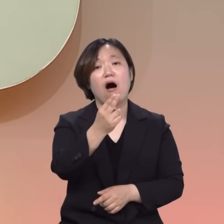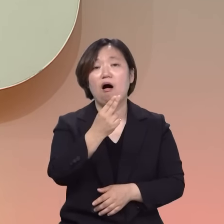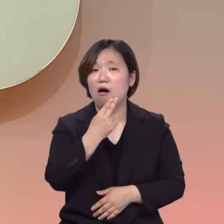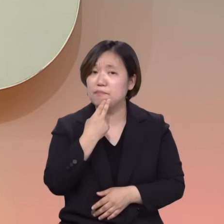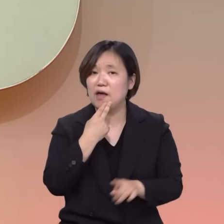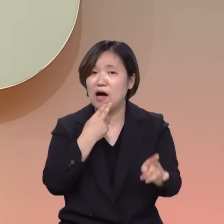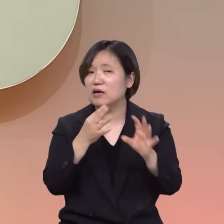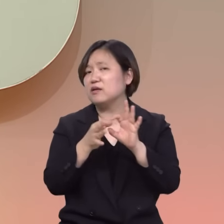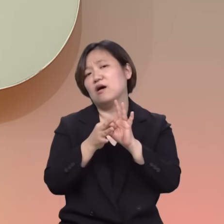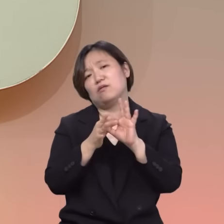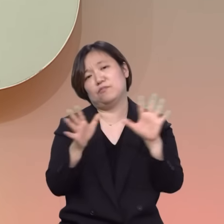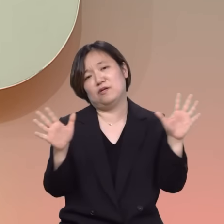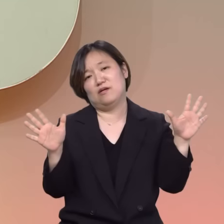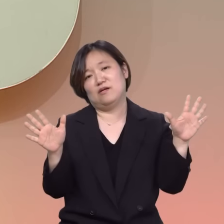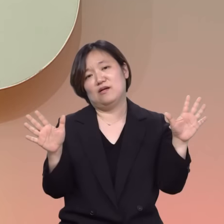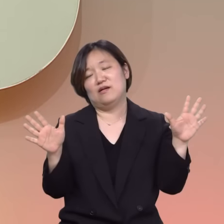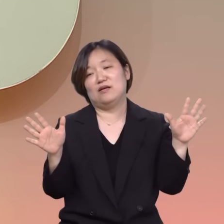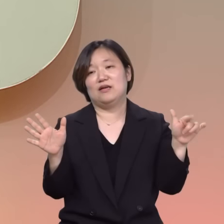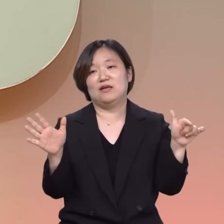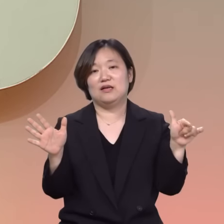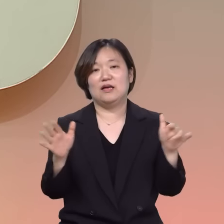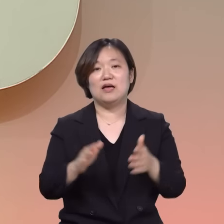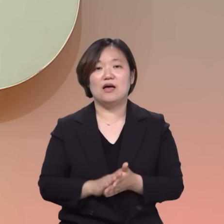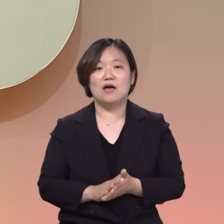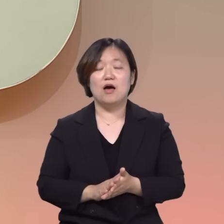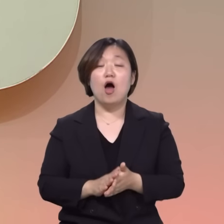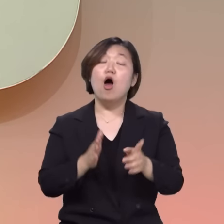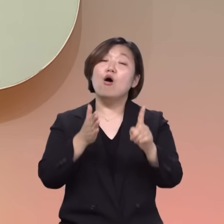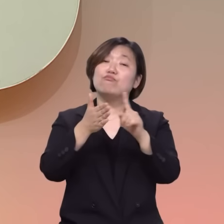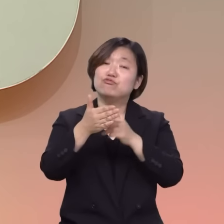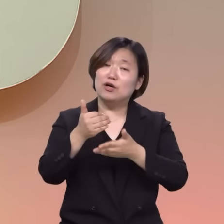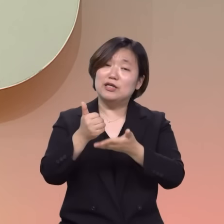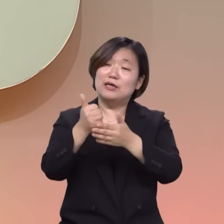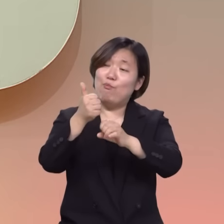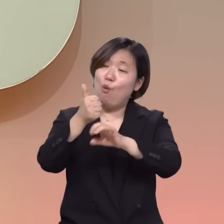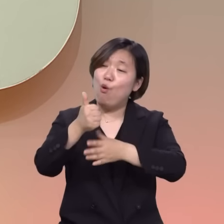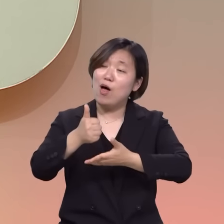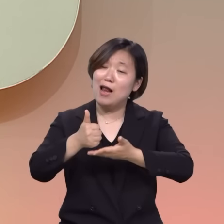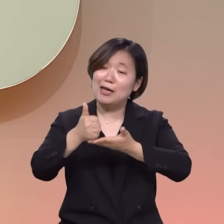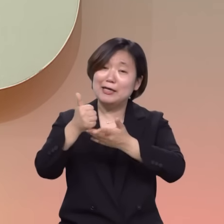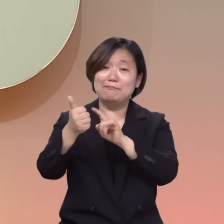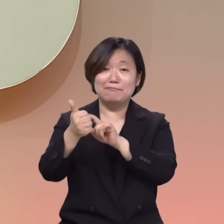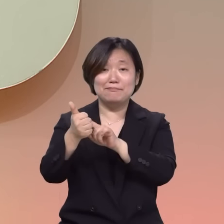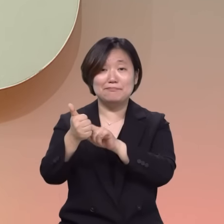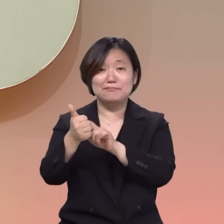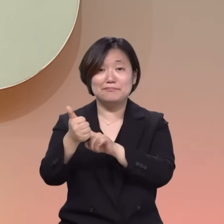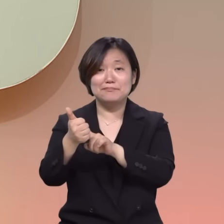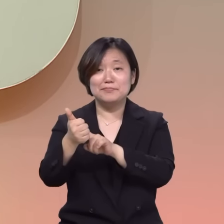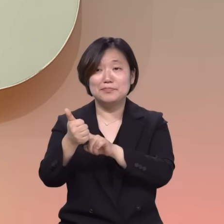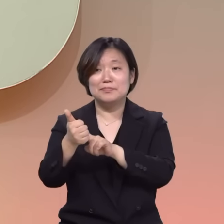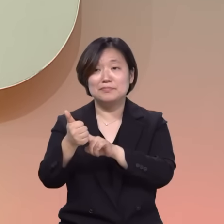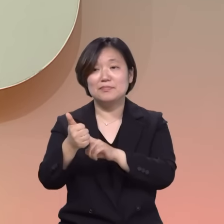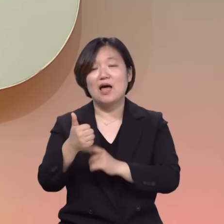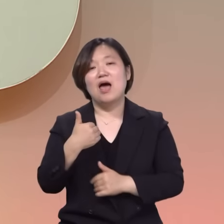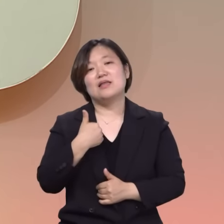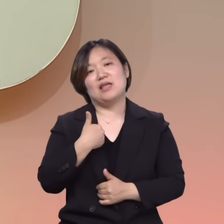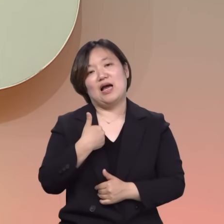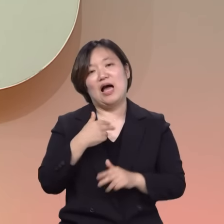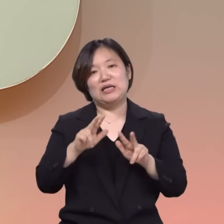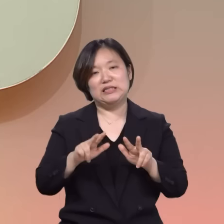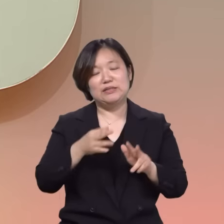그 는 상관없이 분명히 부처님과 보살님들이 증명하셨다 피 내가이